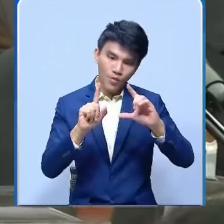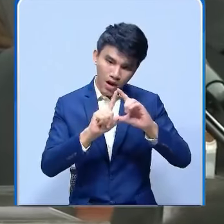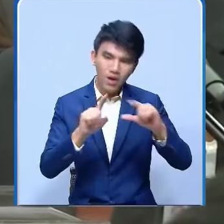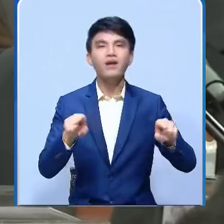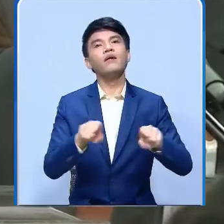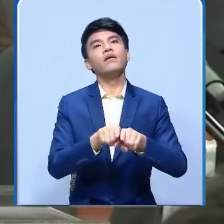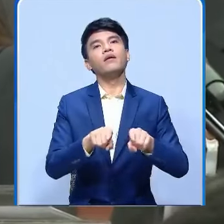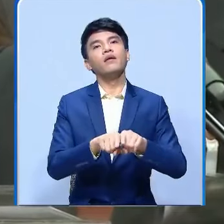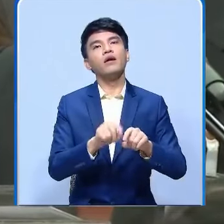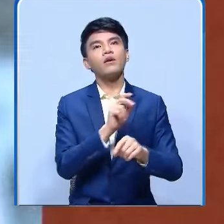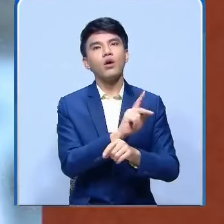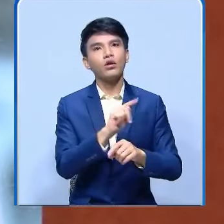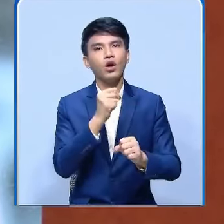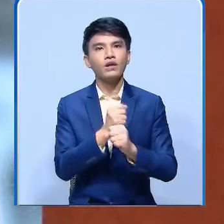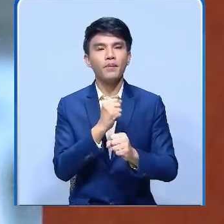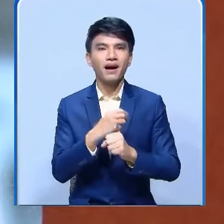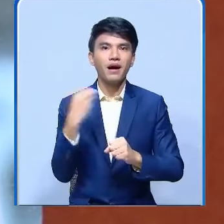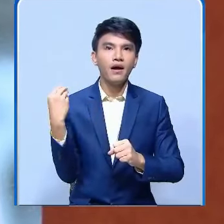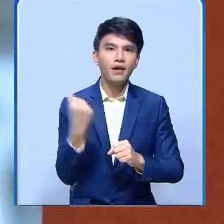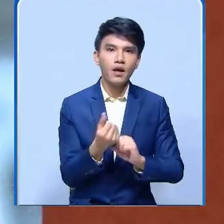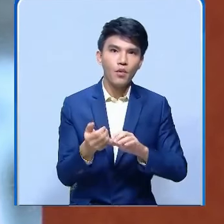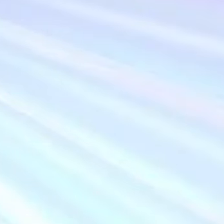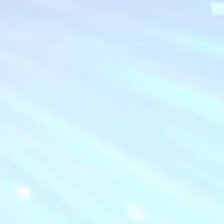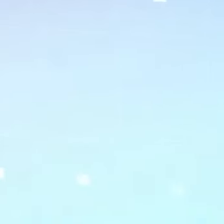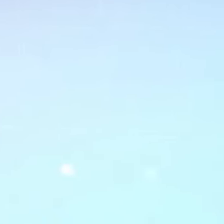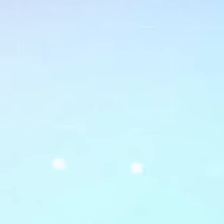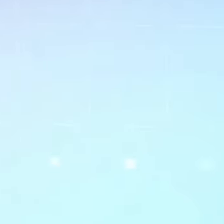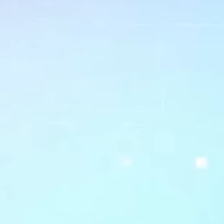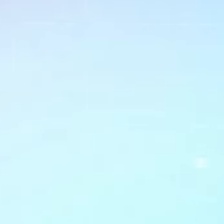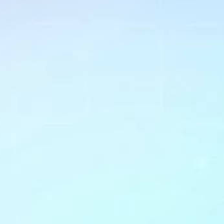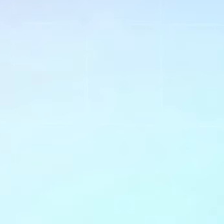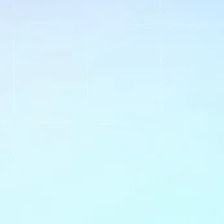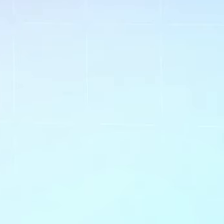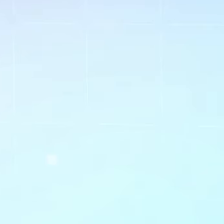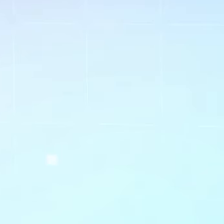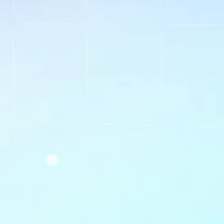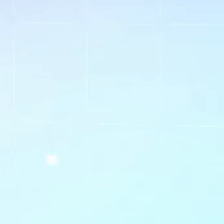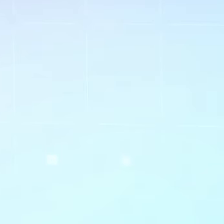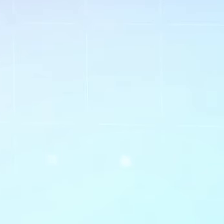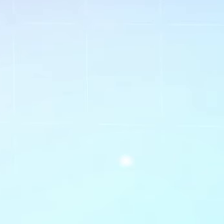ครับในอดีตเนี่ยกกต.ทำไมถึงเร่งทำคดีและยุบพรรคทันทีครับ